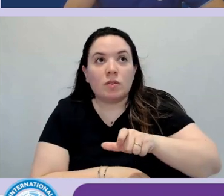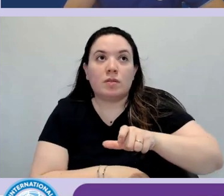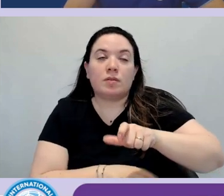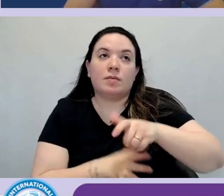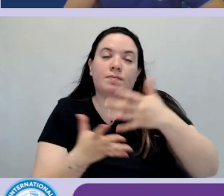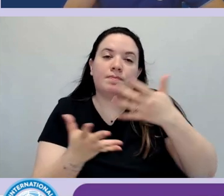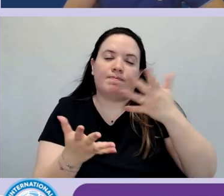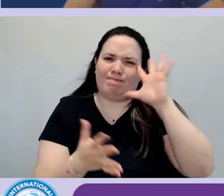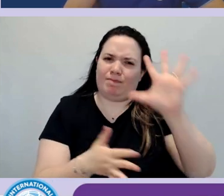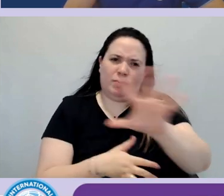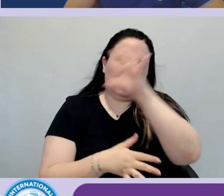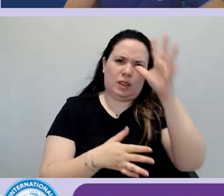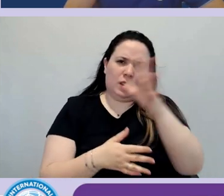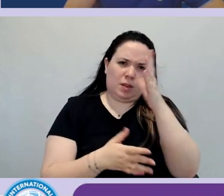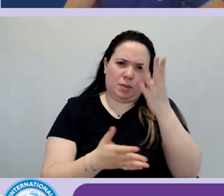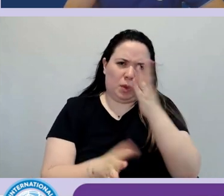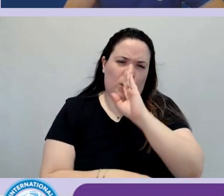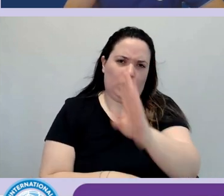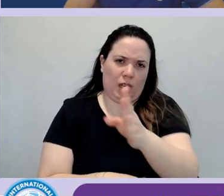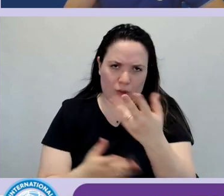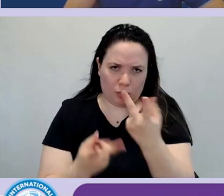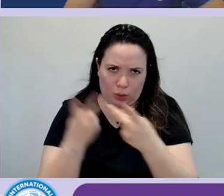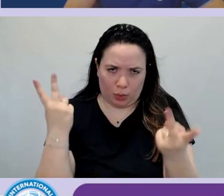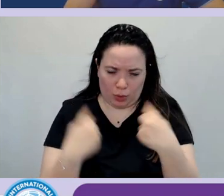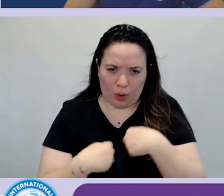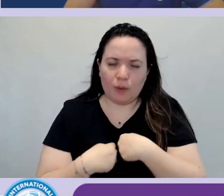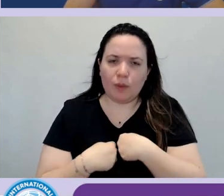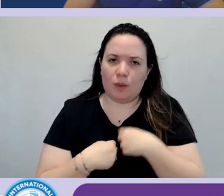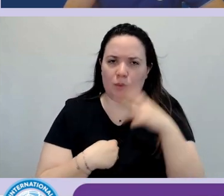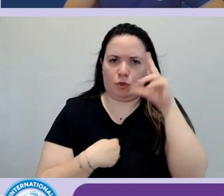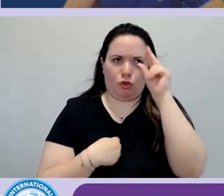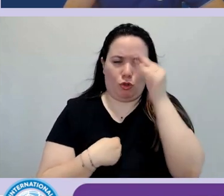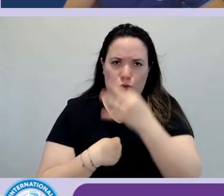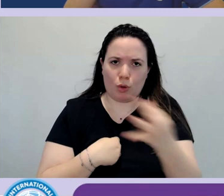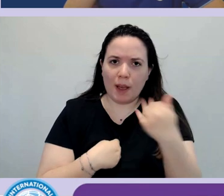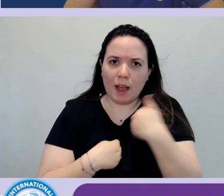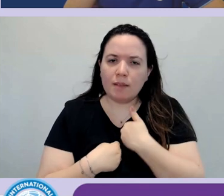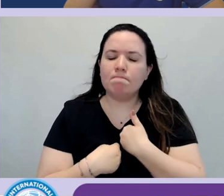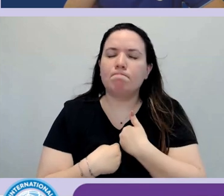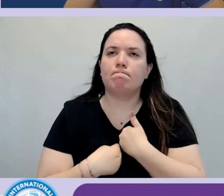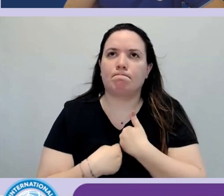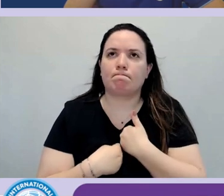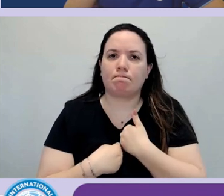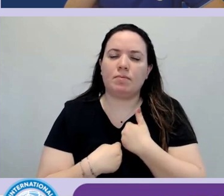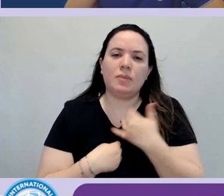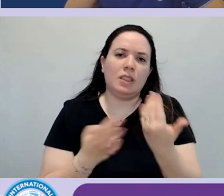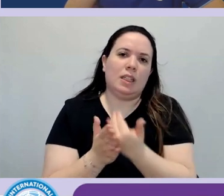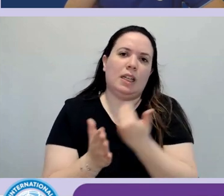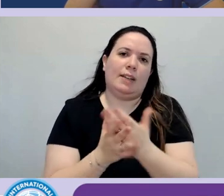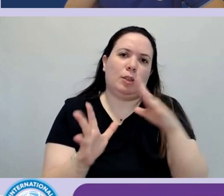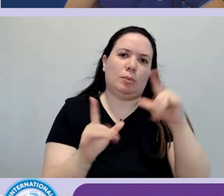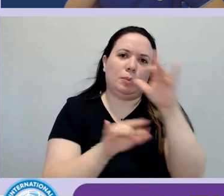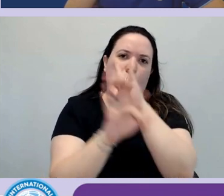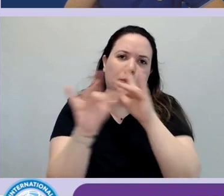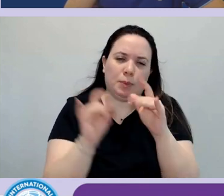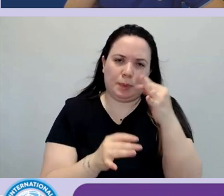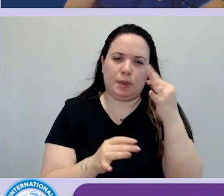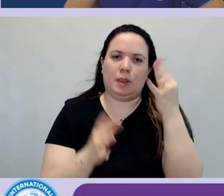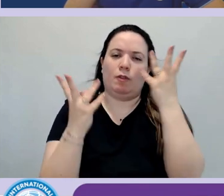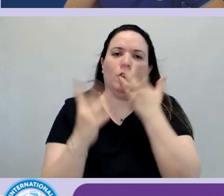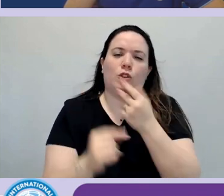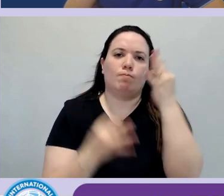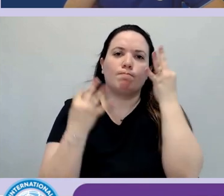perché vi faccio l'esempio diretto che conosco diciamo così ecco non non dico cose